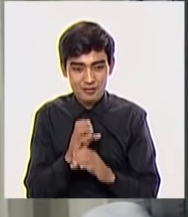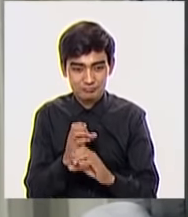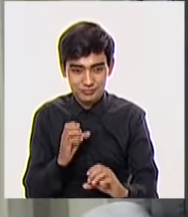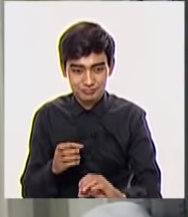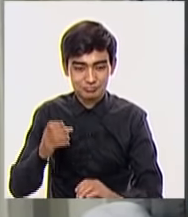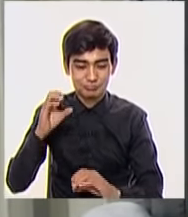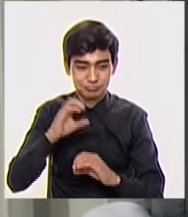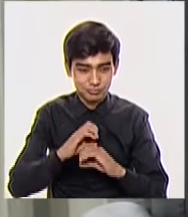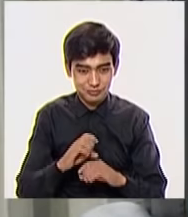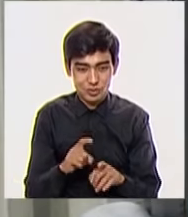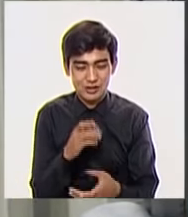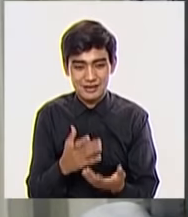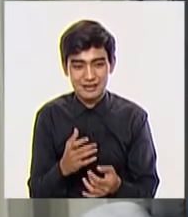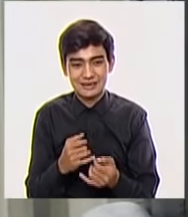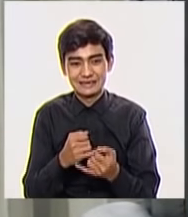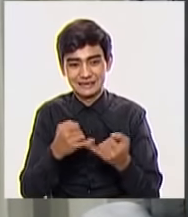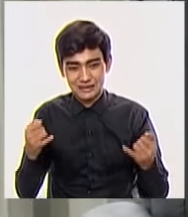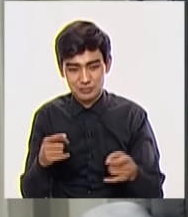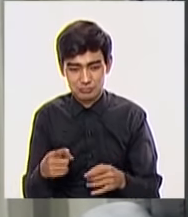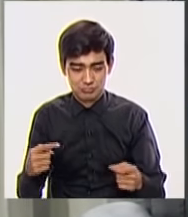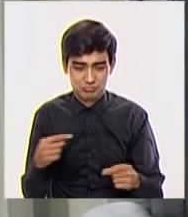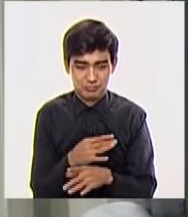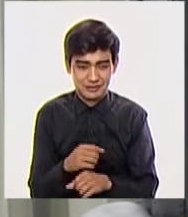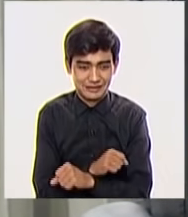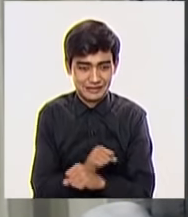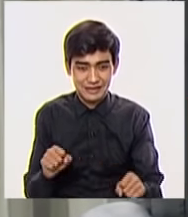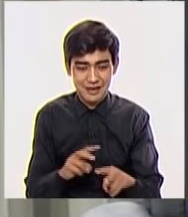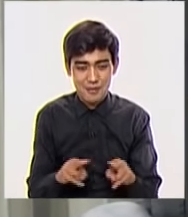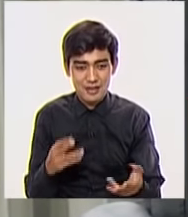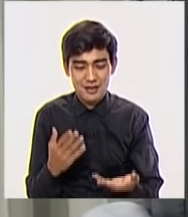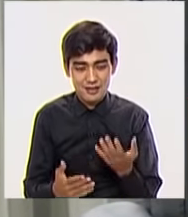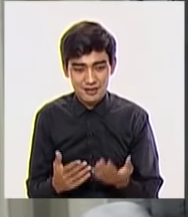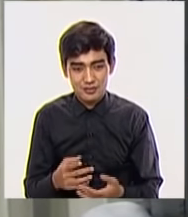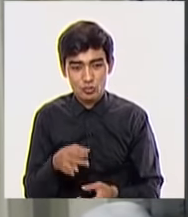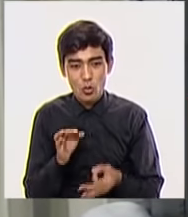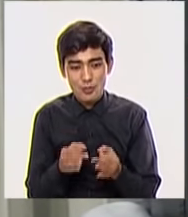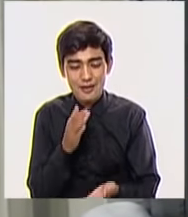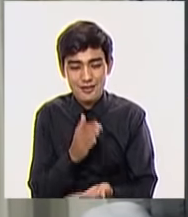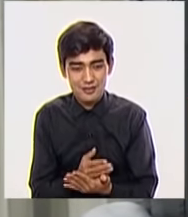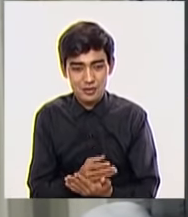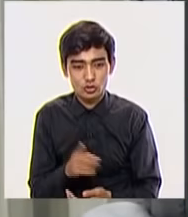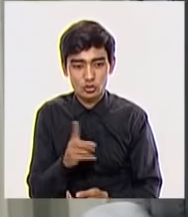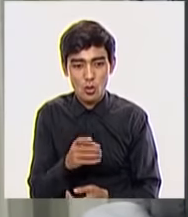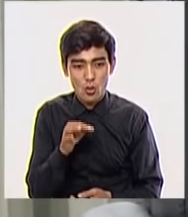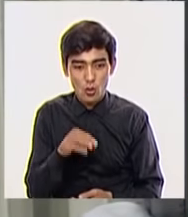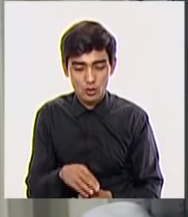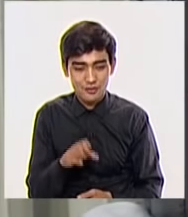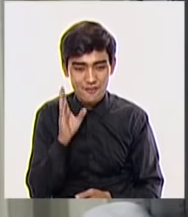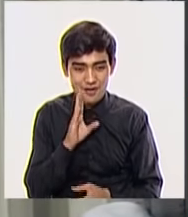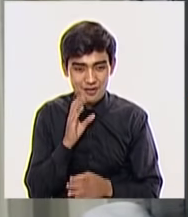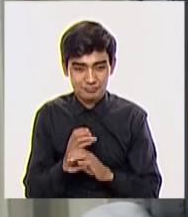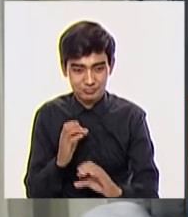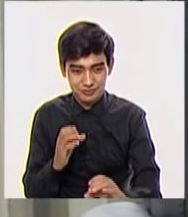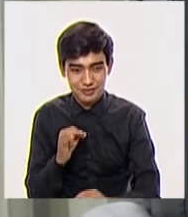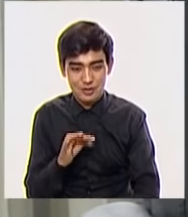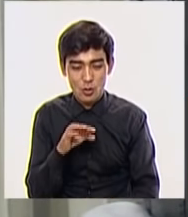водопроводом или теплосетью недопустимо. Значит, есть нормы, что от оси водопровода или